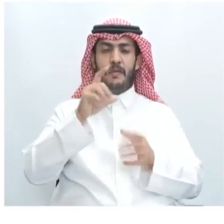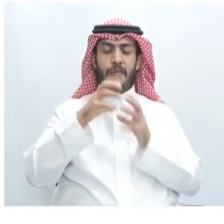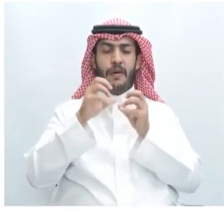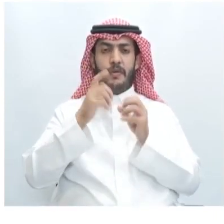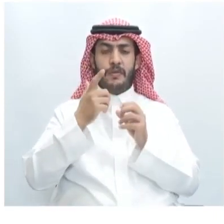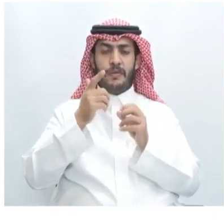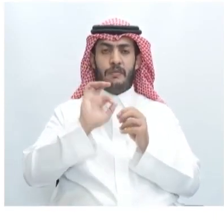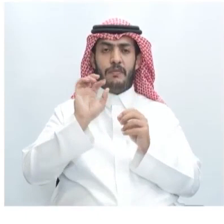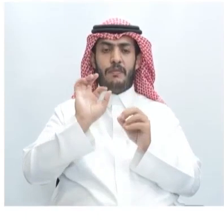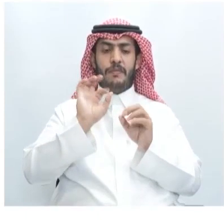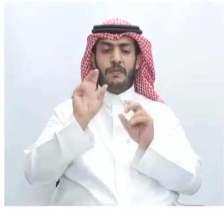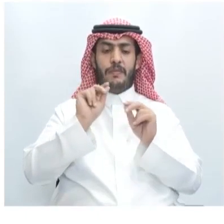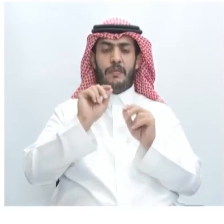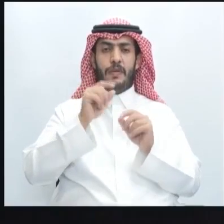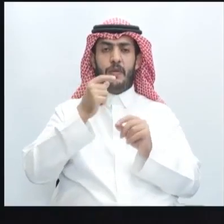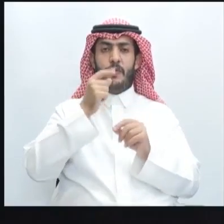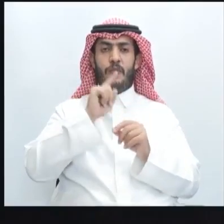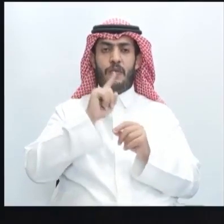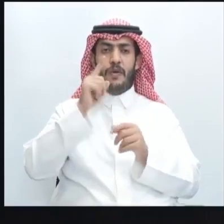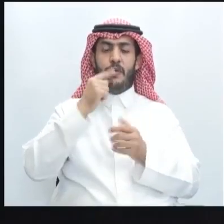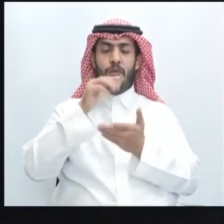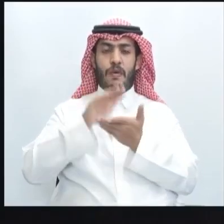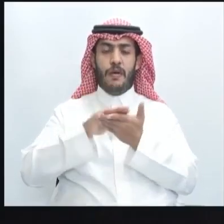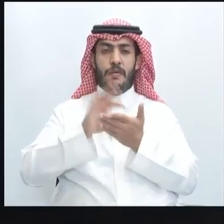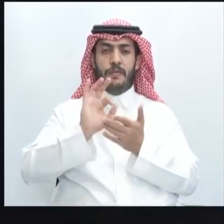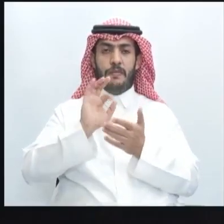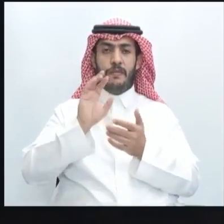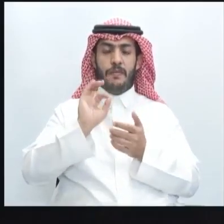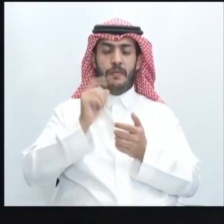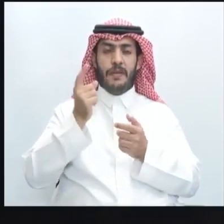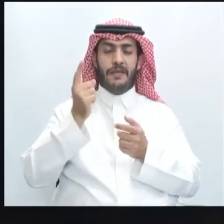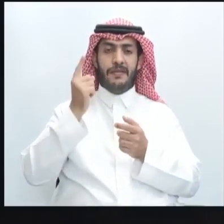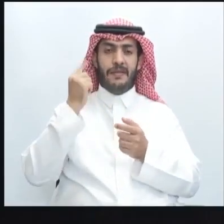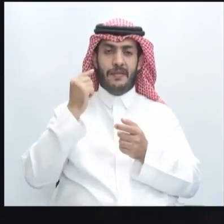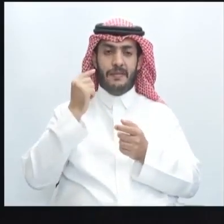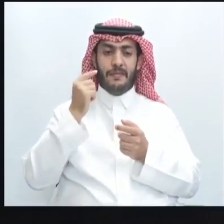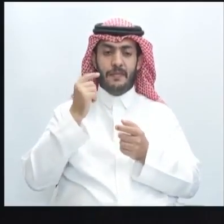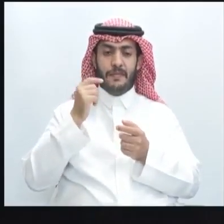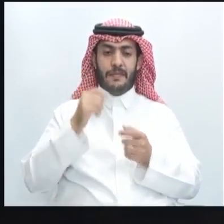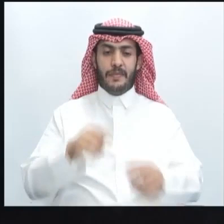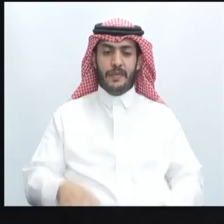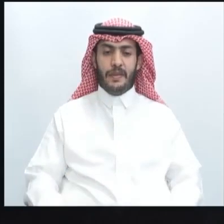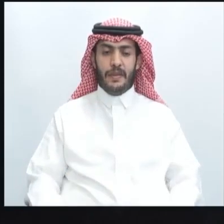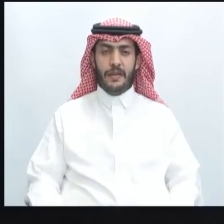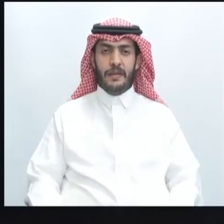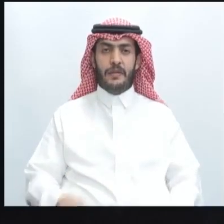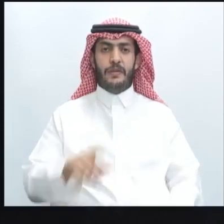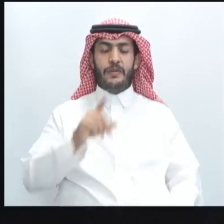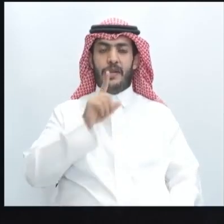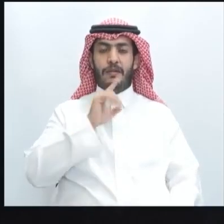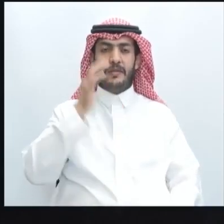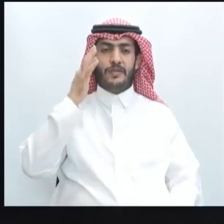وهو انه يحلف بما يعظمه عنده في تلك الفتره وهو في وقت الجاهليه